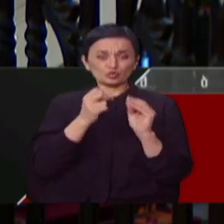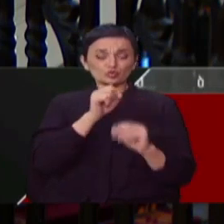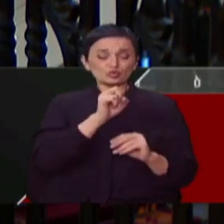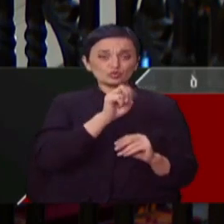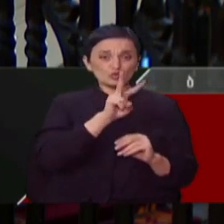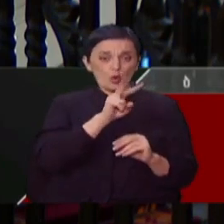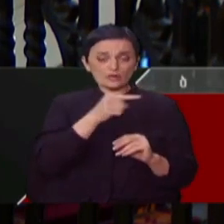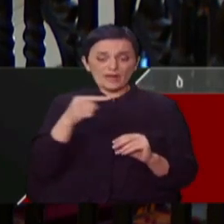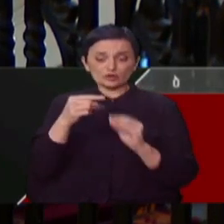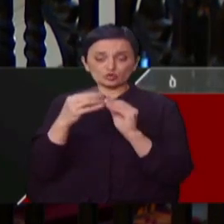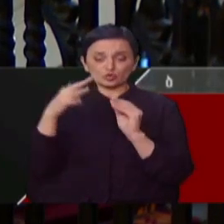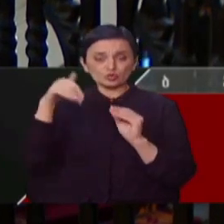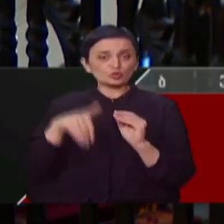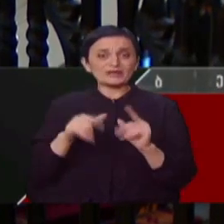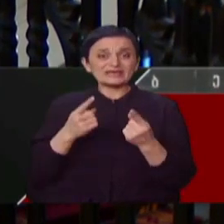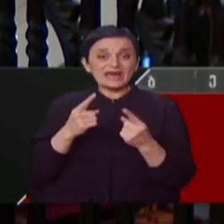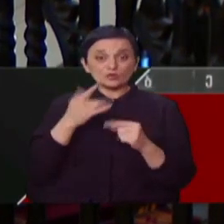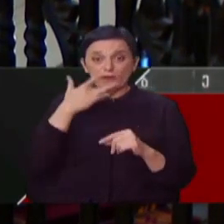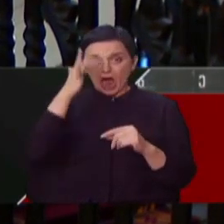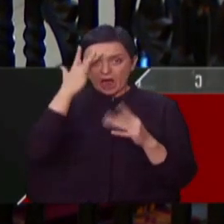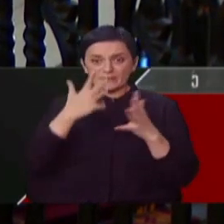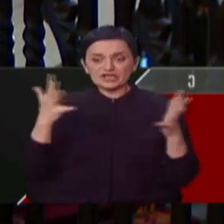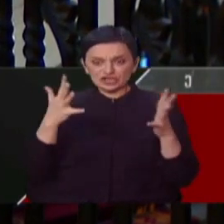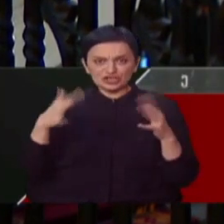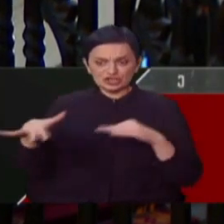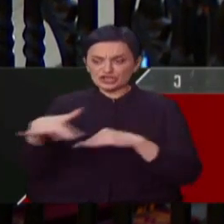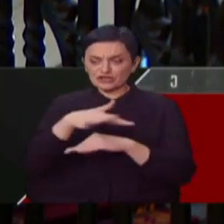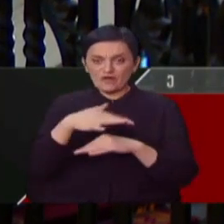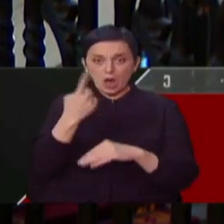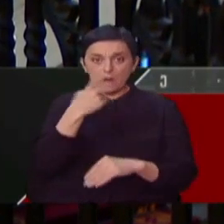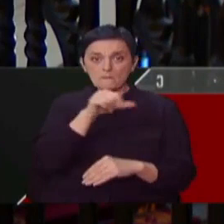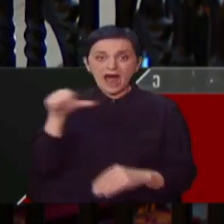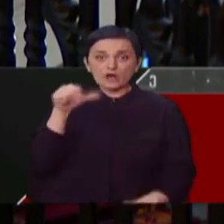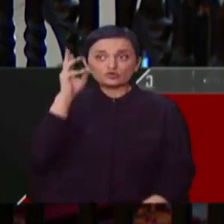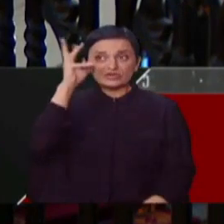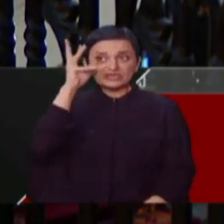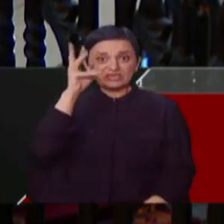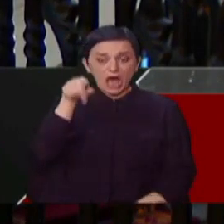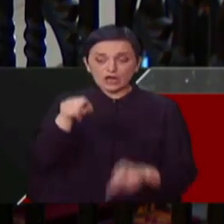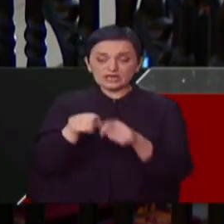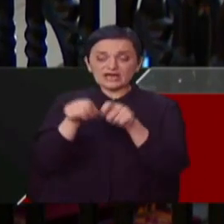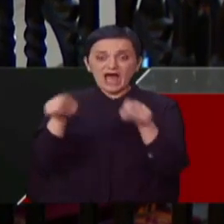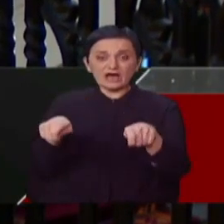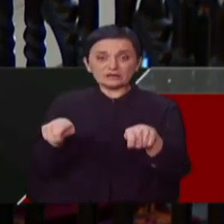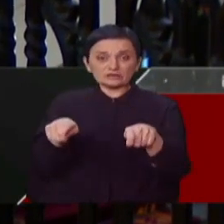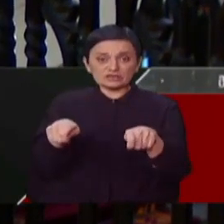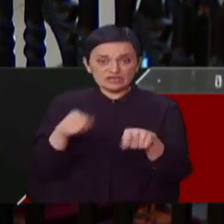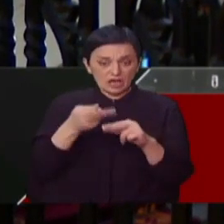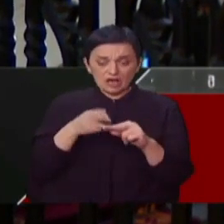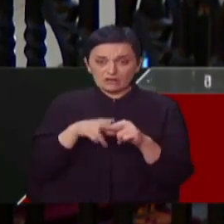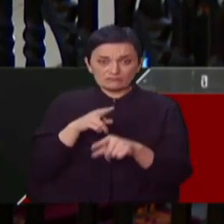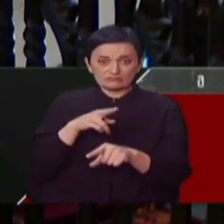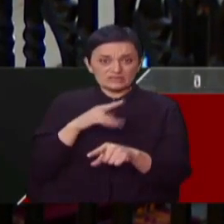12-13-დან 15,000-მდე. რატომ იცით? იმიტომ, რომ ამერიკა დიდი ქვეყანაა, ხო? მარტო საკონსულოში და საელჩოში გახსნა ხომ არ